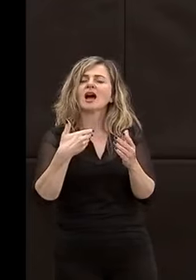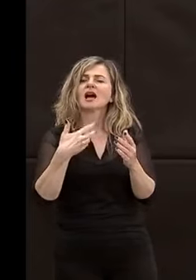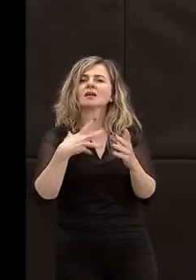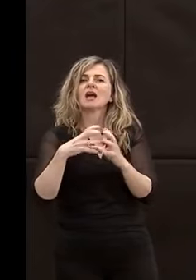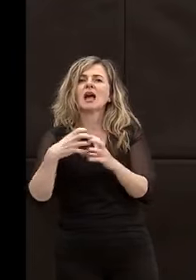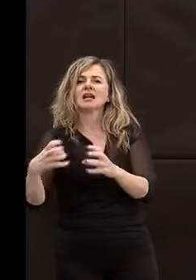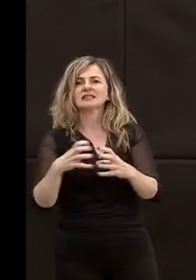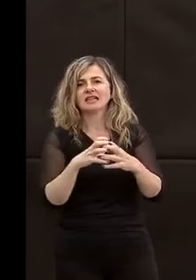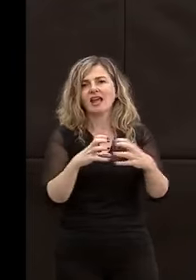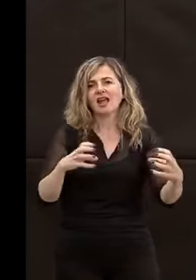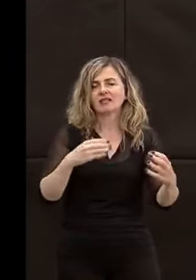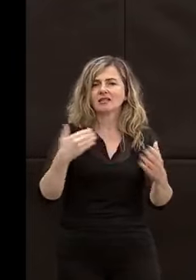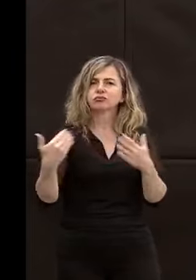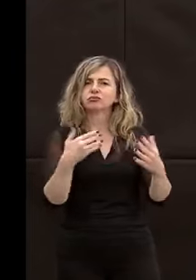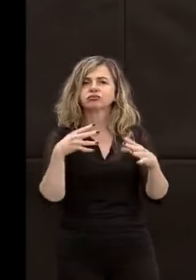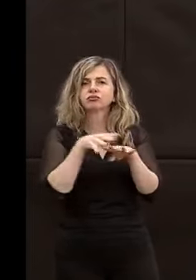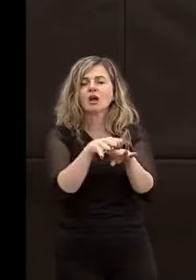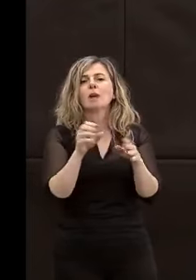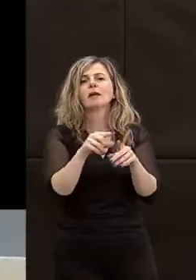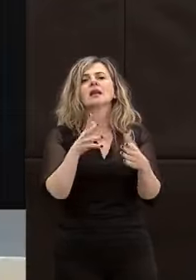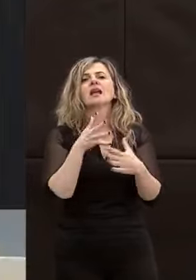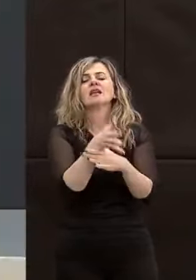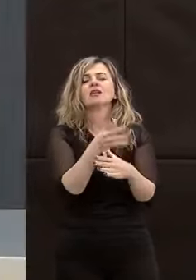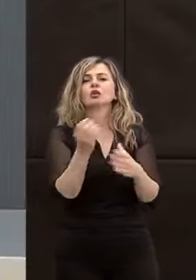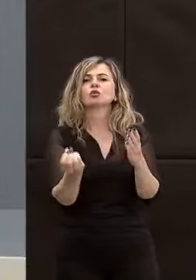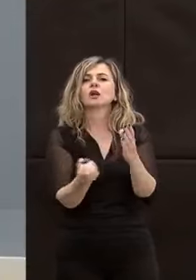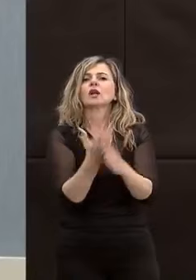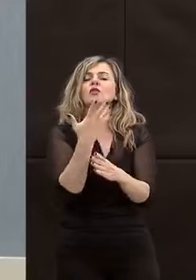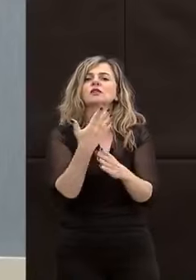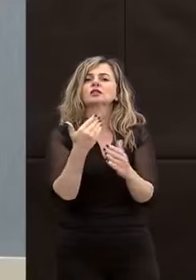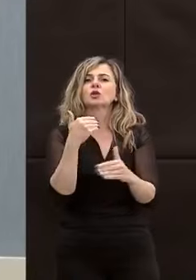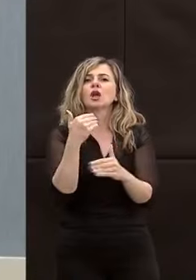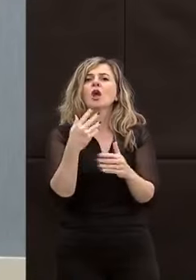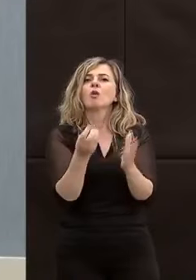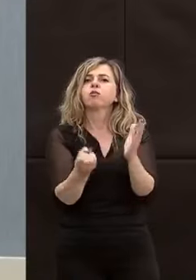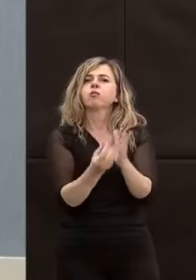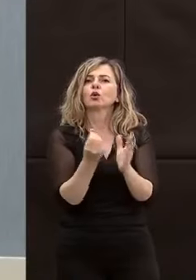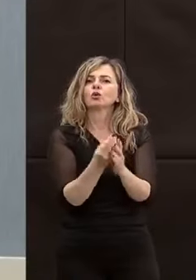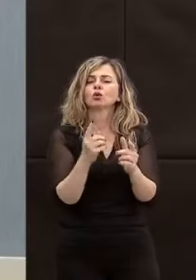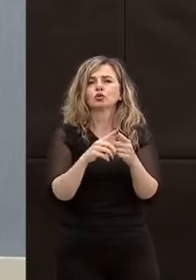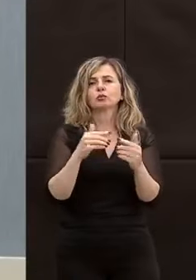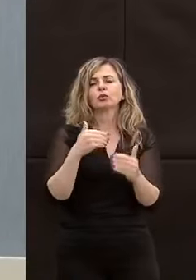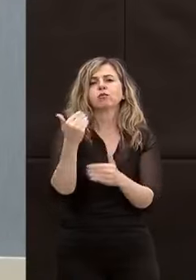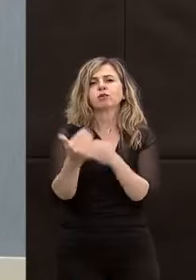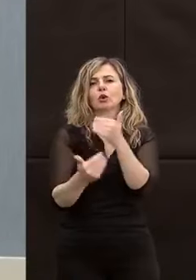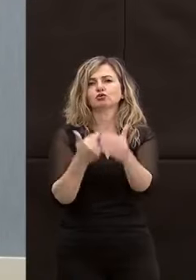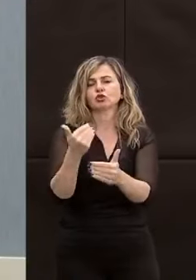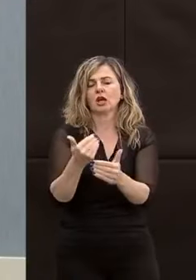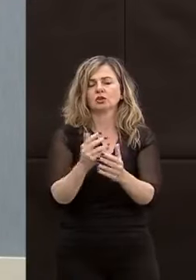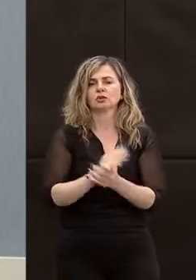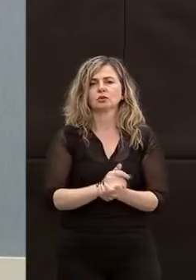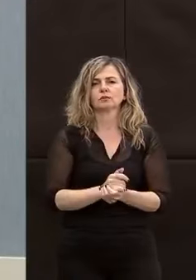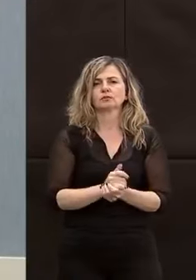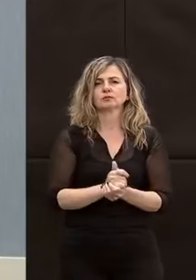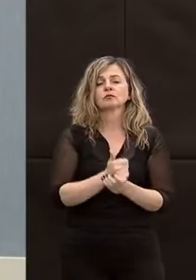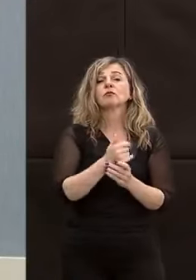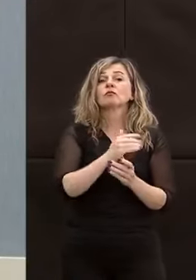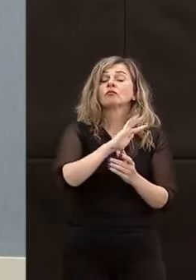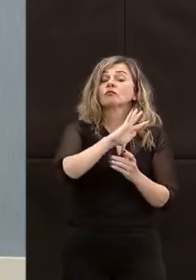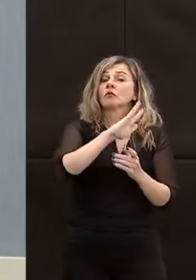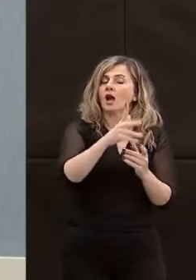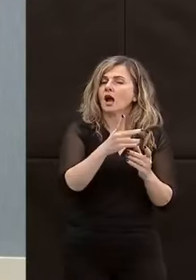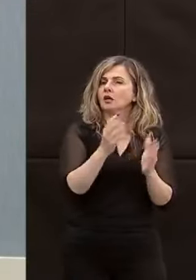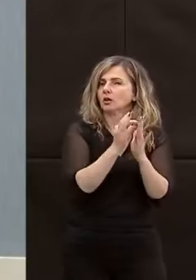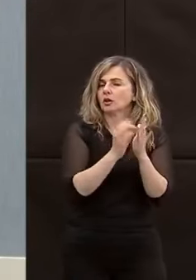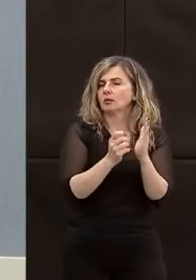innovazioni di prodotto e di processo altro elemento fondamentale sarà la istituzione